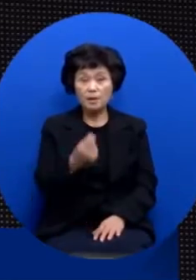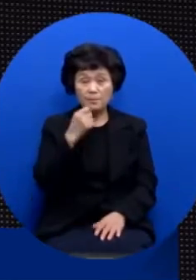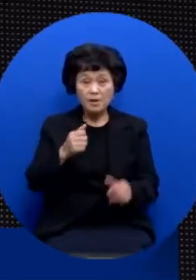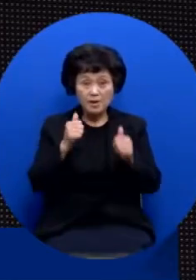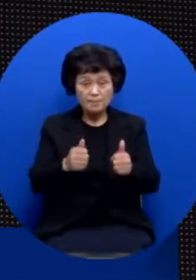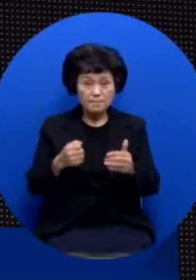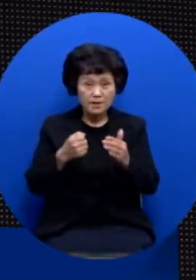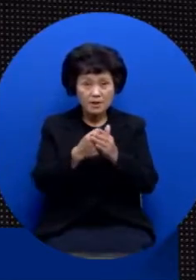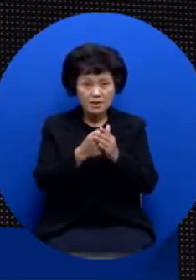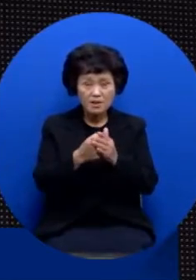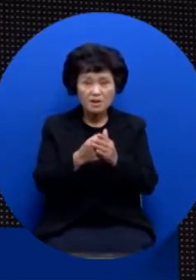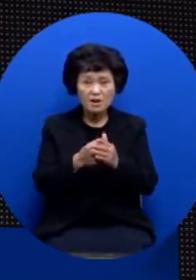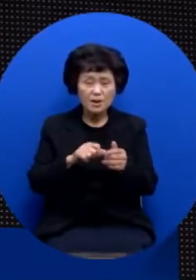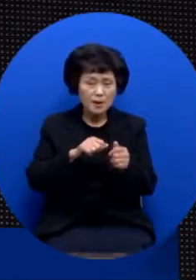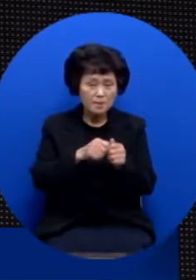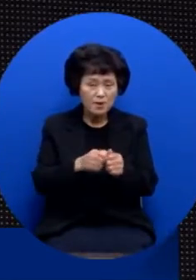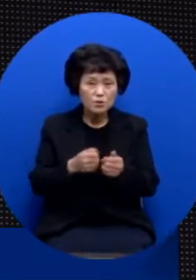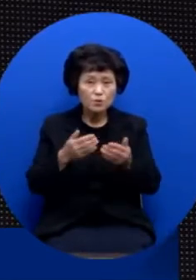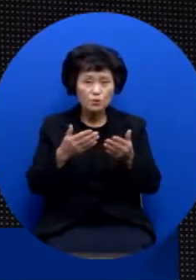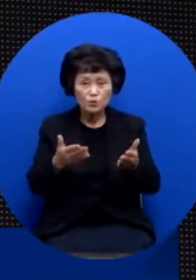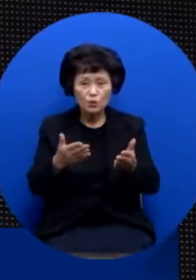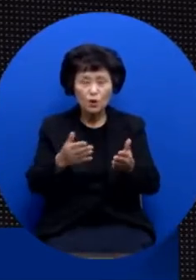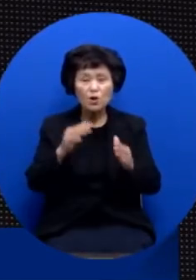성교회개혁협의회회원들의간절한호소에귀기울여